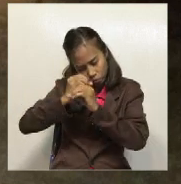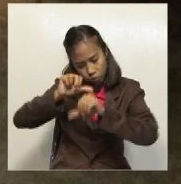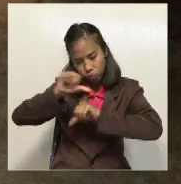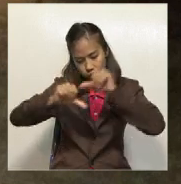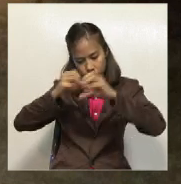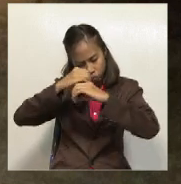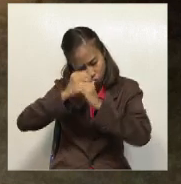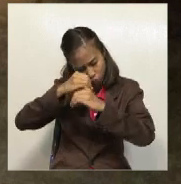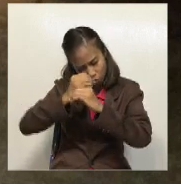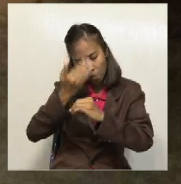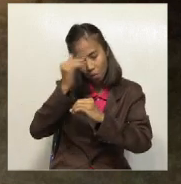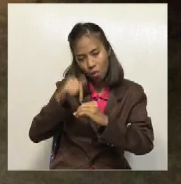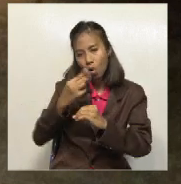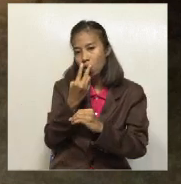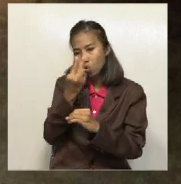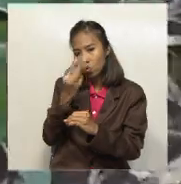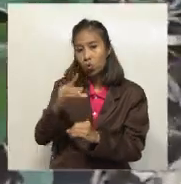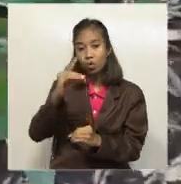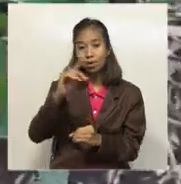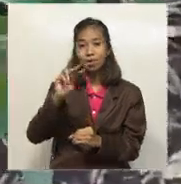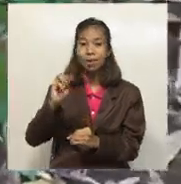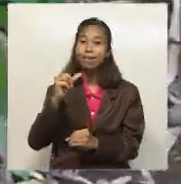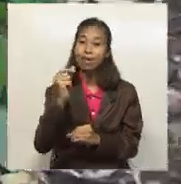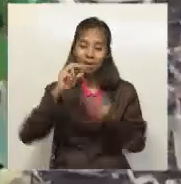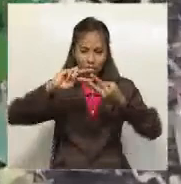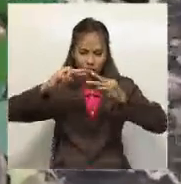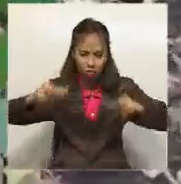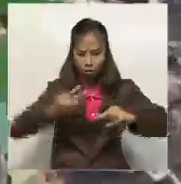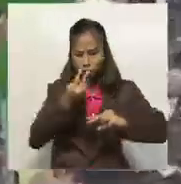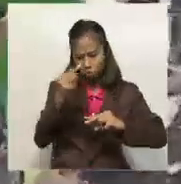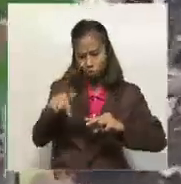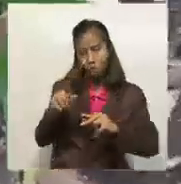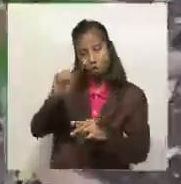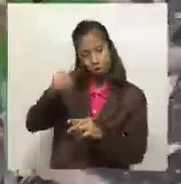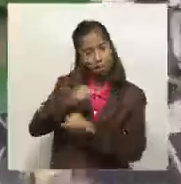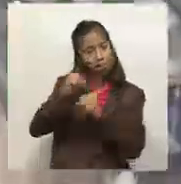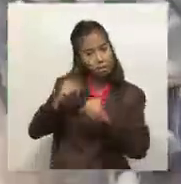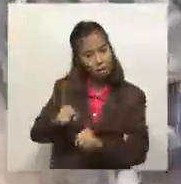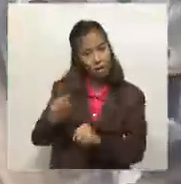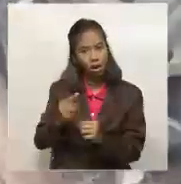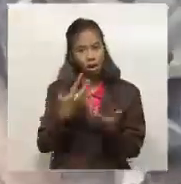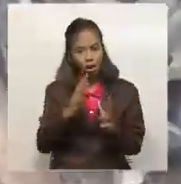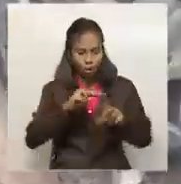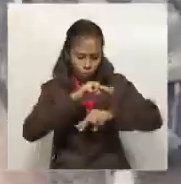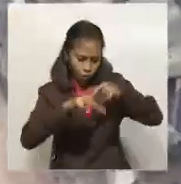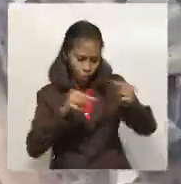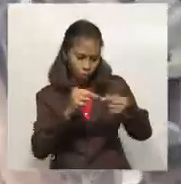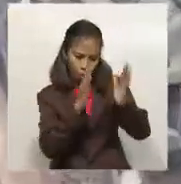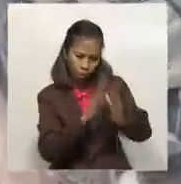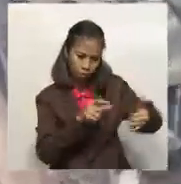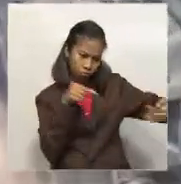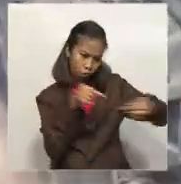วิทยาศาสตร์เพื่อพิสูจน์เอกลักษณ์ DNA ของซากที่ตรวจพบรวมถึงตรวจพิสูจน์เอกลักษณ์ทางบุคคลด้วย